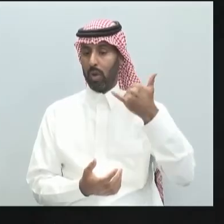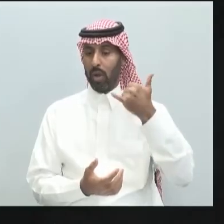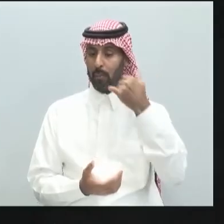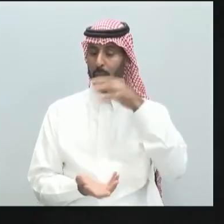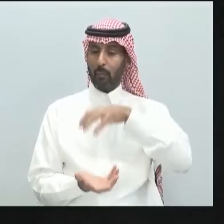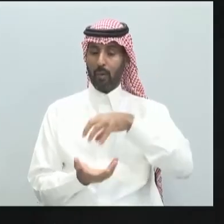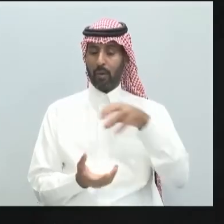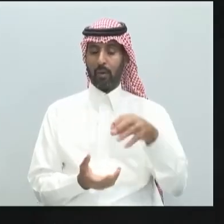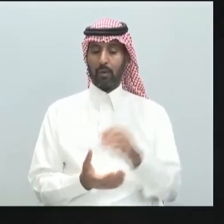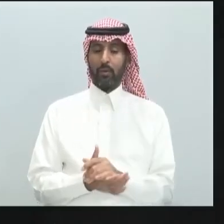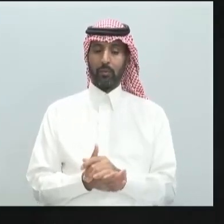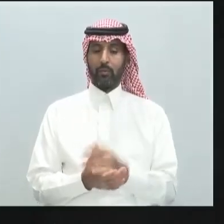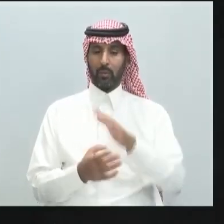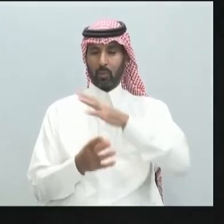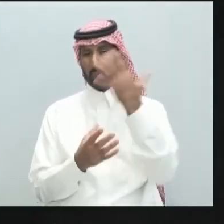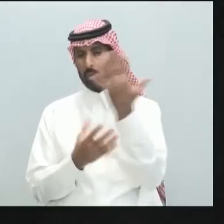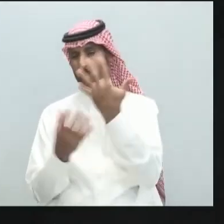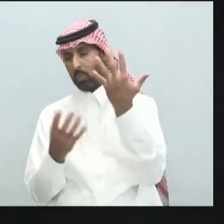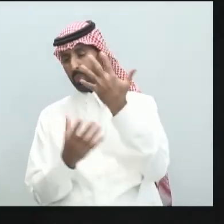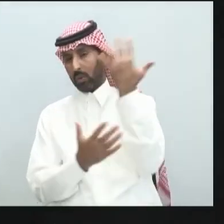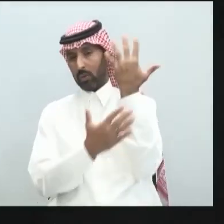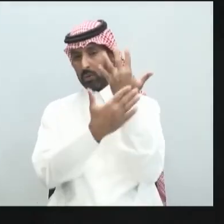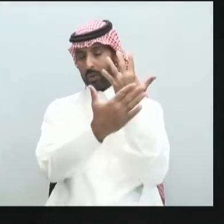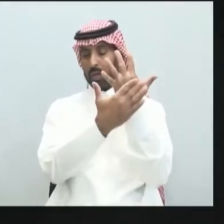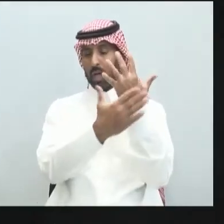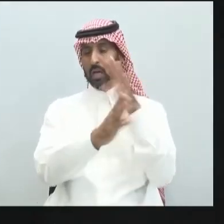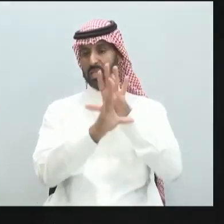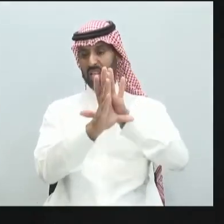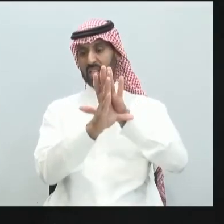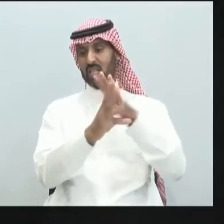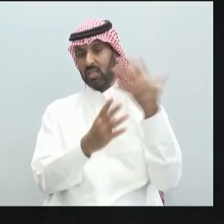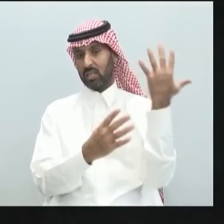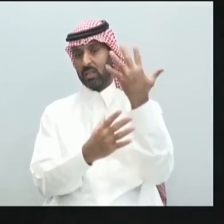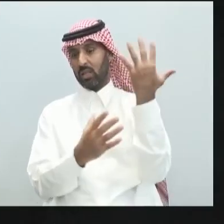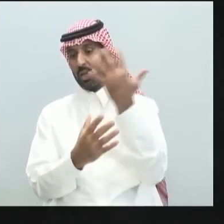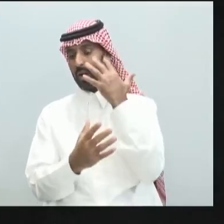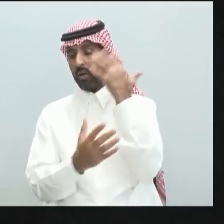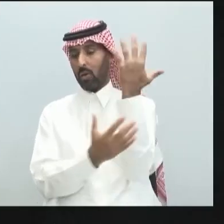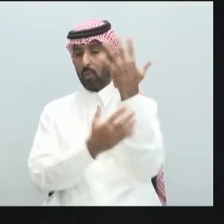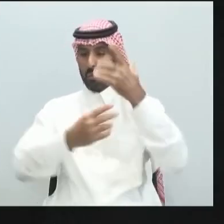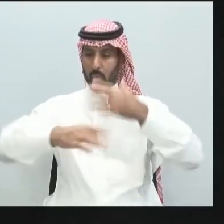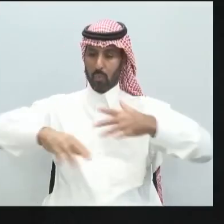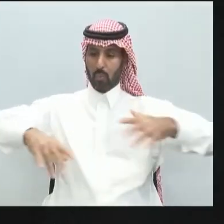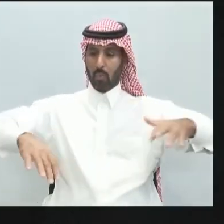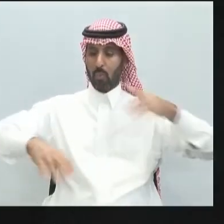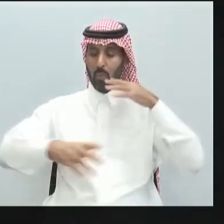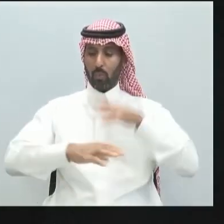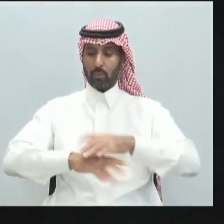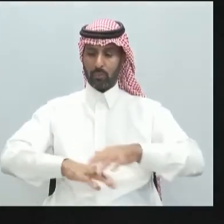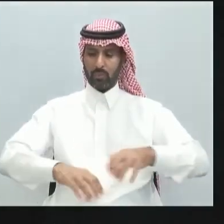يستخدم لصد الرياح كما هو ايضا يحافظ على التربه من الانجراف